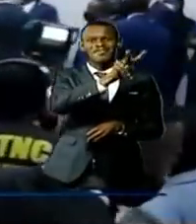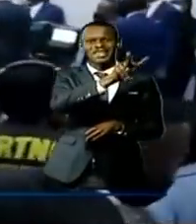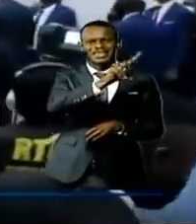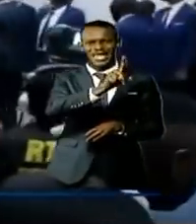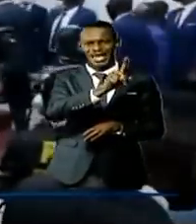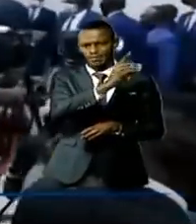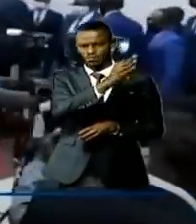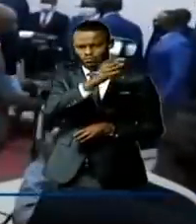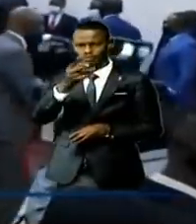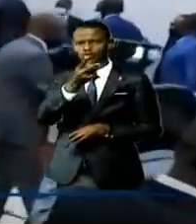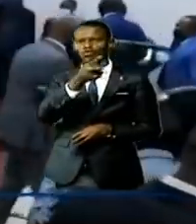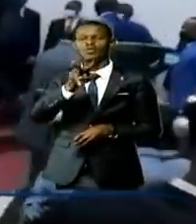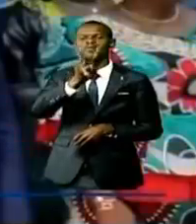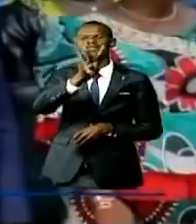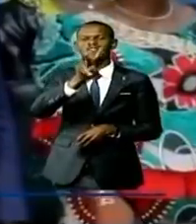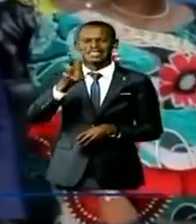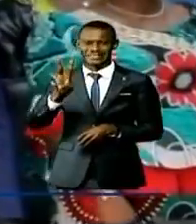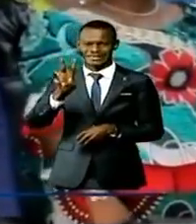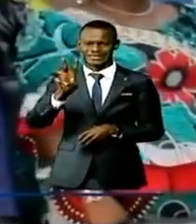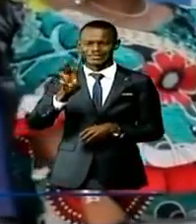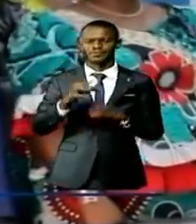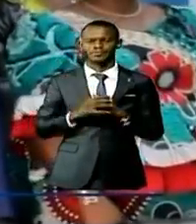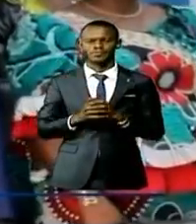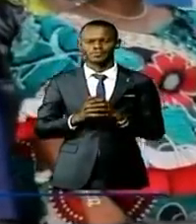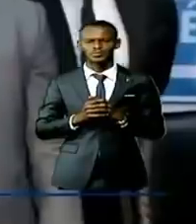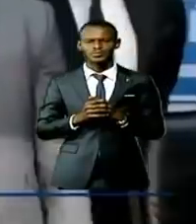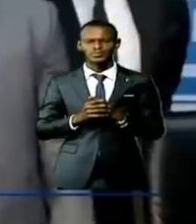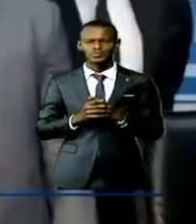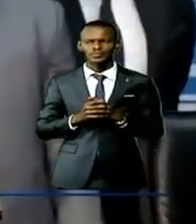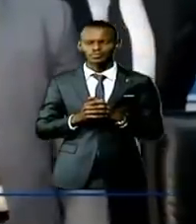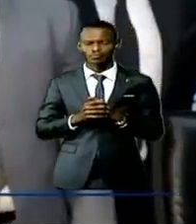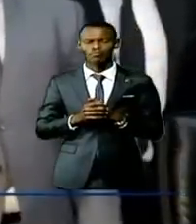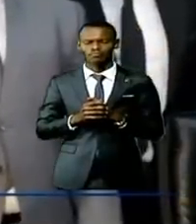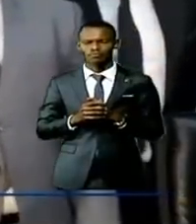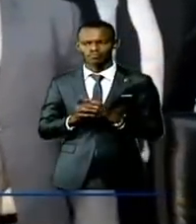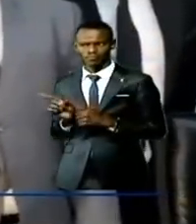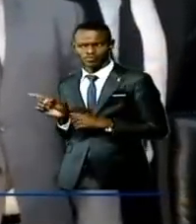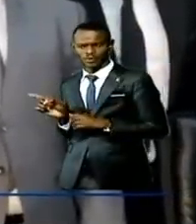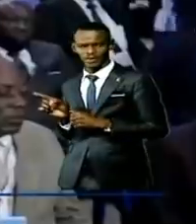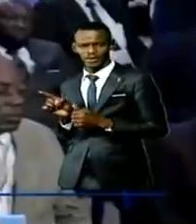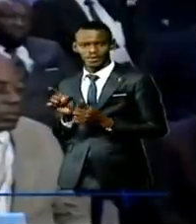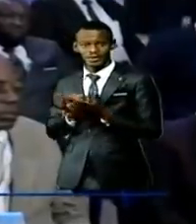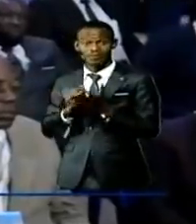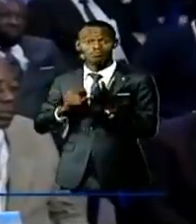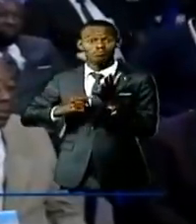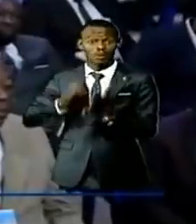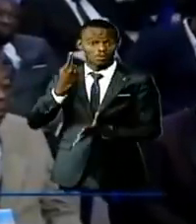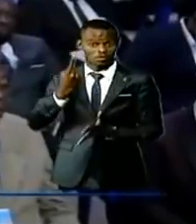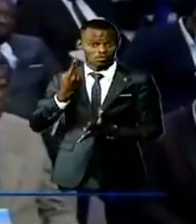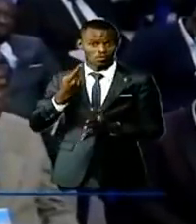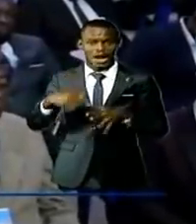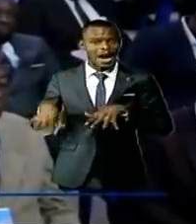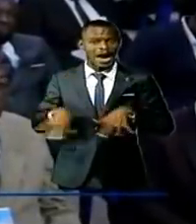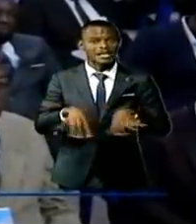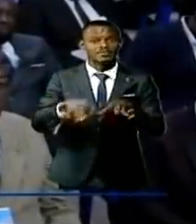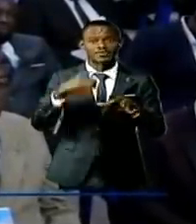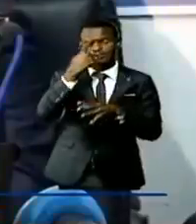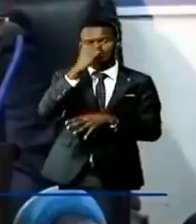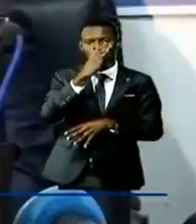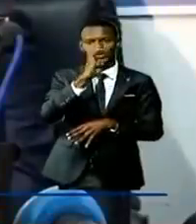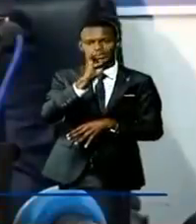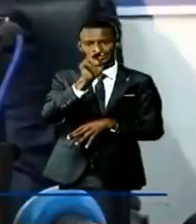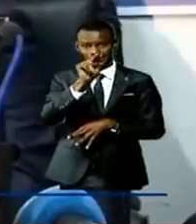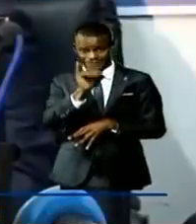C'est la toute première activité du bureau de la Commission électorale nationale indépendante pour son exercice. Le président de la